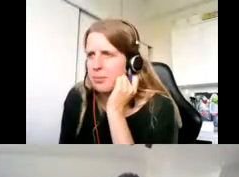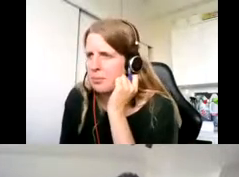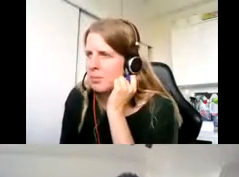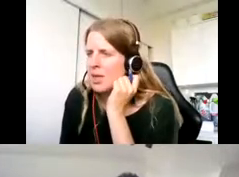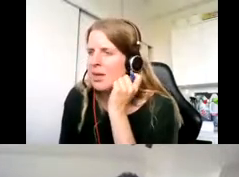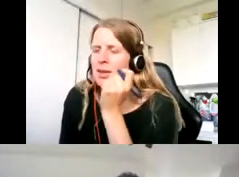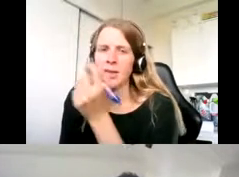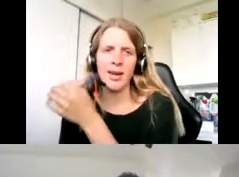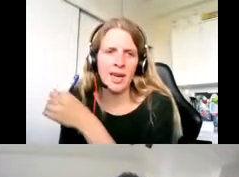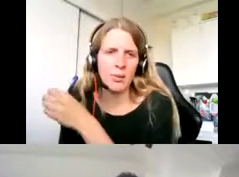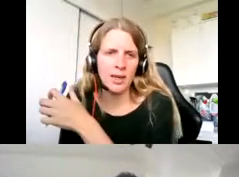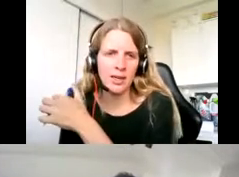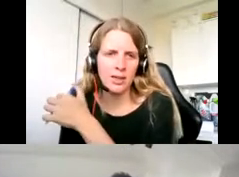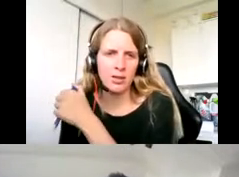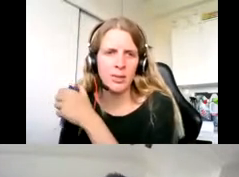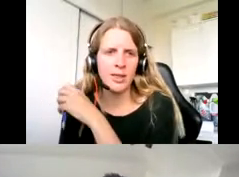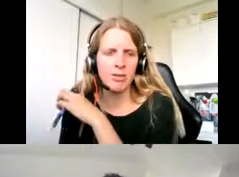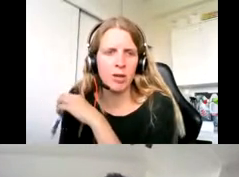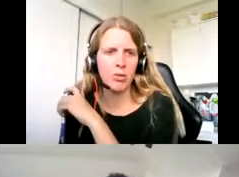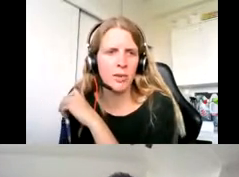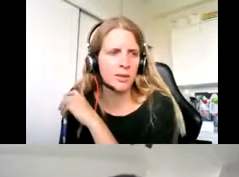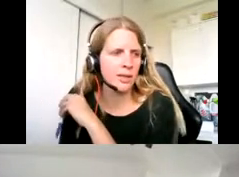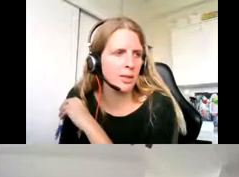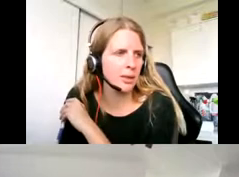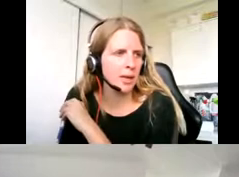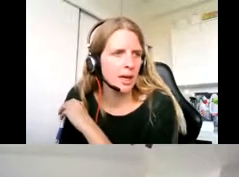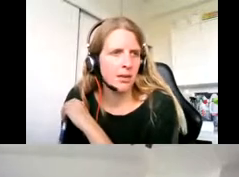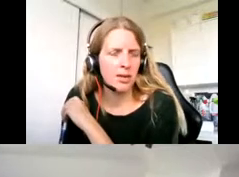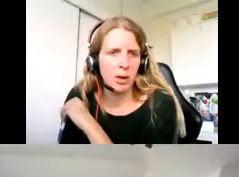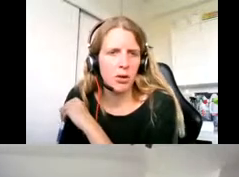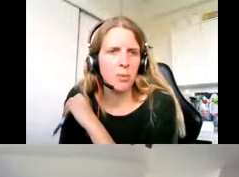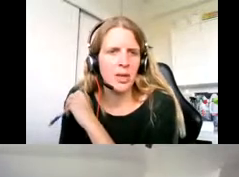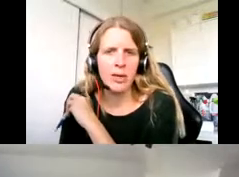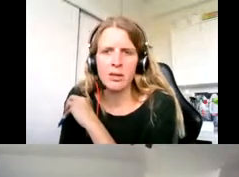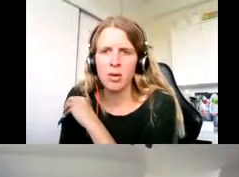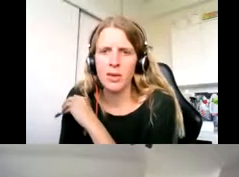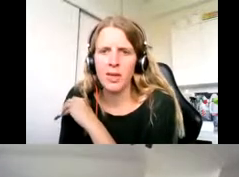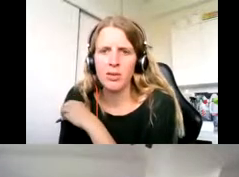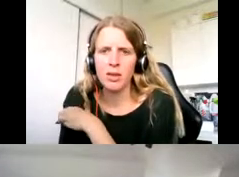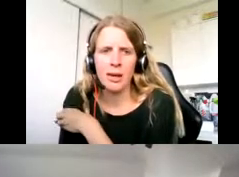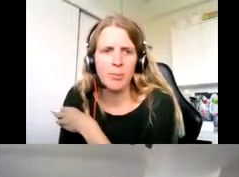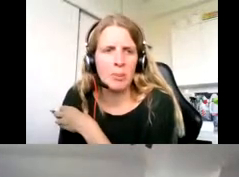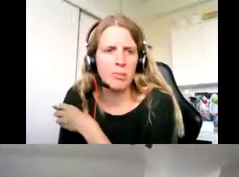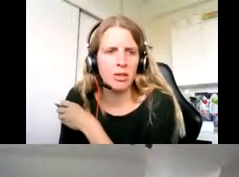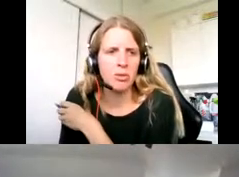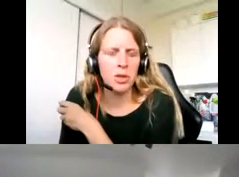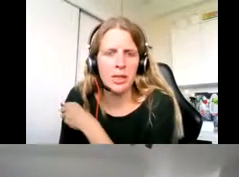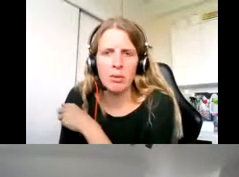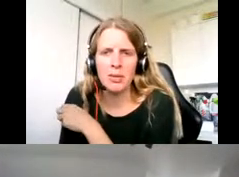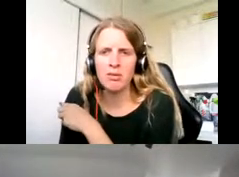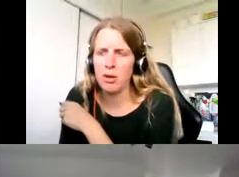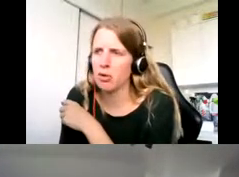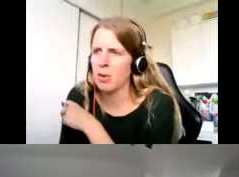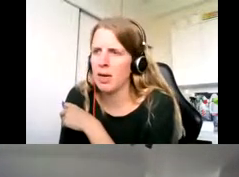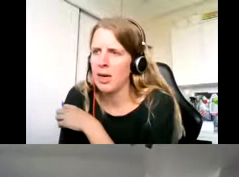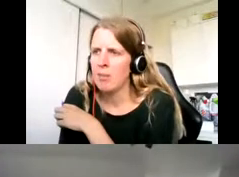kijken. Al een heel jammer en lastige situatie, vooral omdat dat is wel een enorme meerwaarde om een keer te gaan piepen bij de buren. En